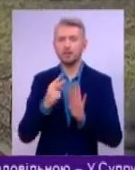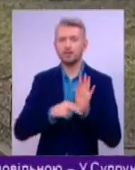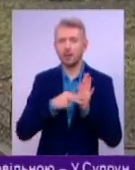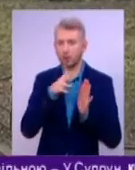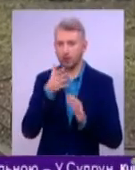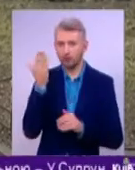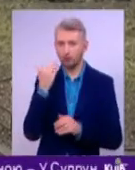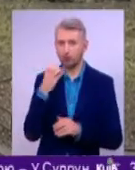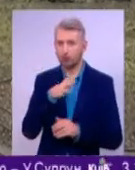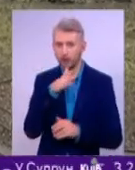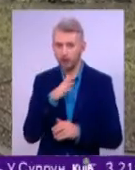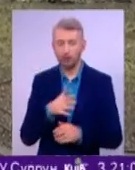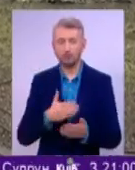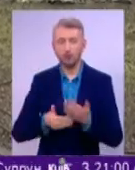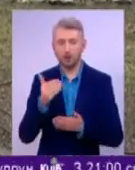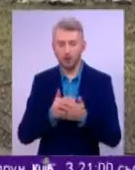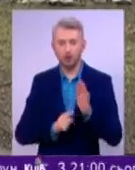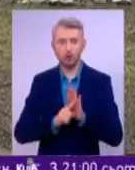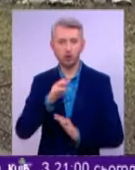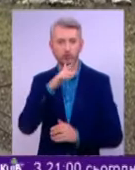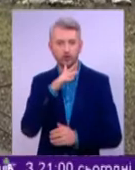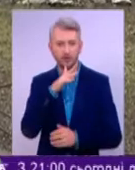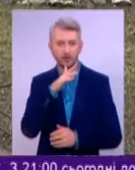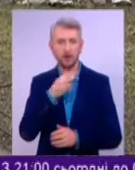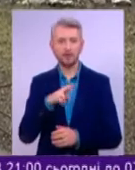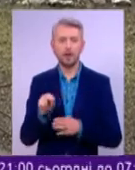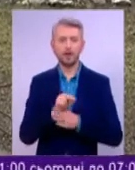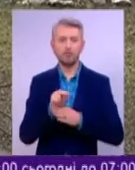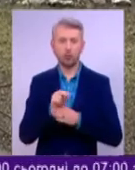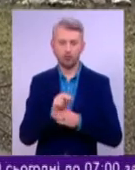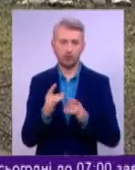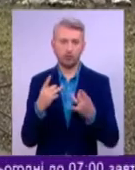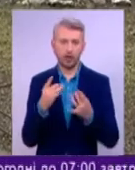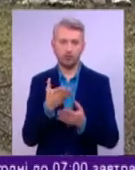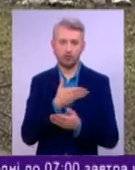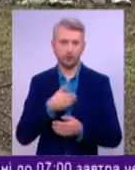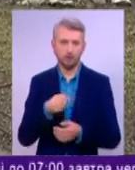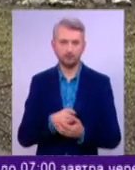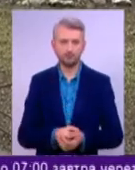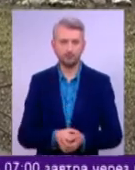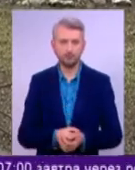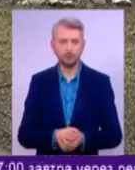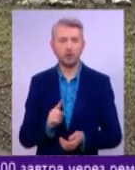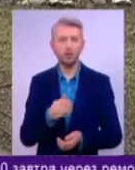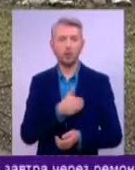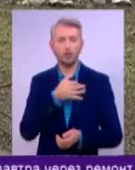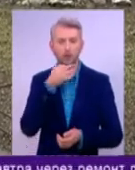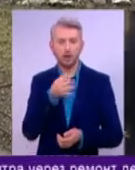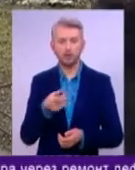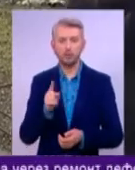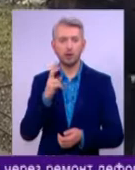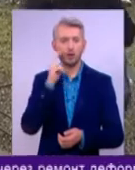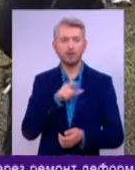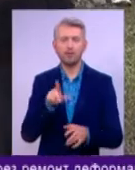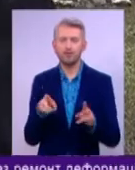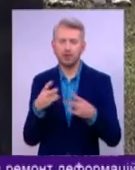минулого століття, от нарешті прийшов час для ремонту, пояснюють нам у Київводоканалі. Що хочу сказати про те, що киянам не